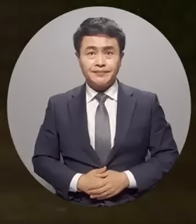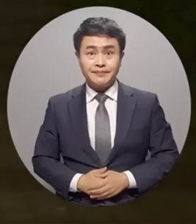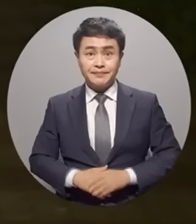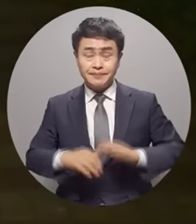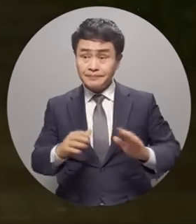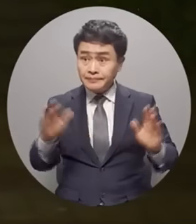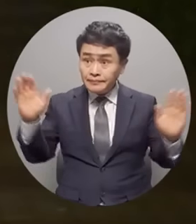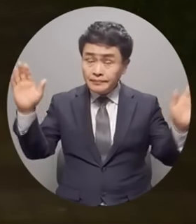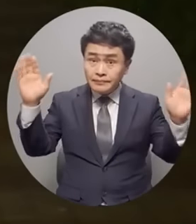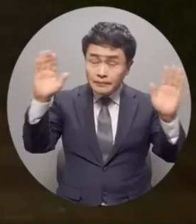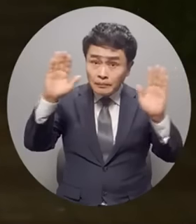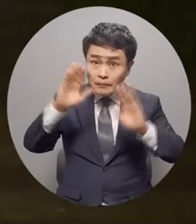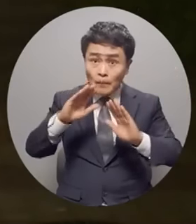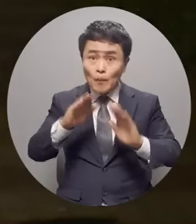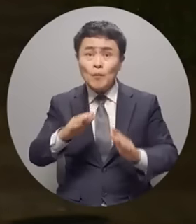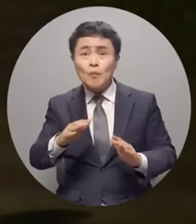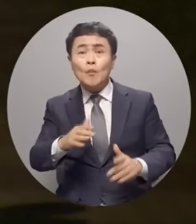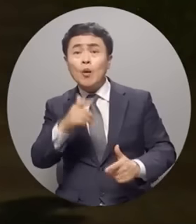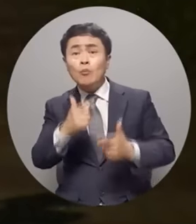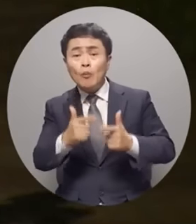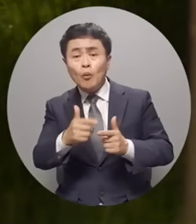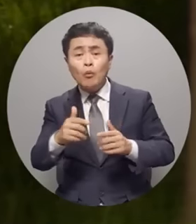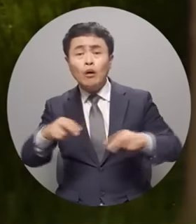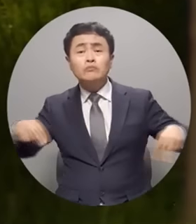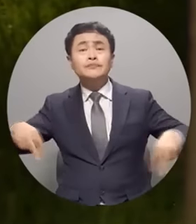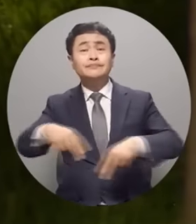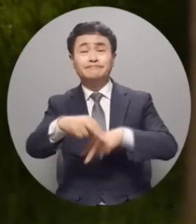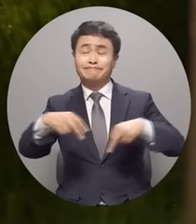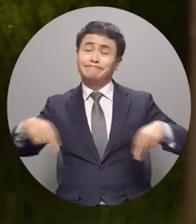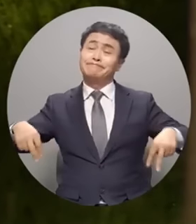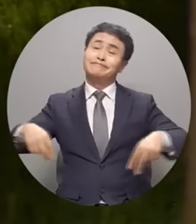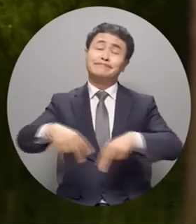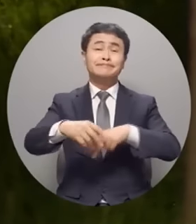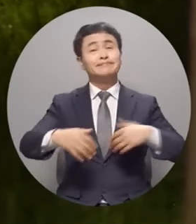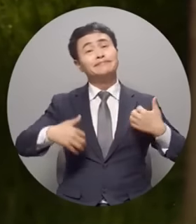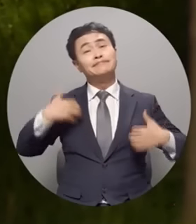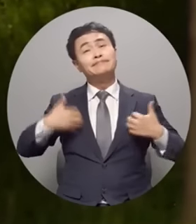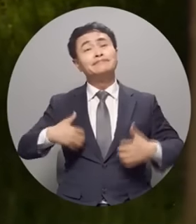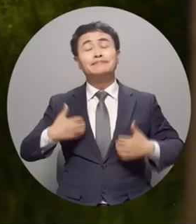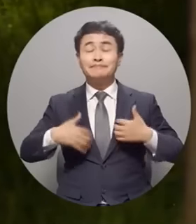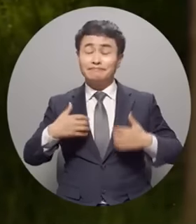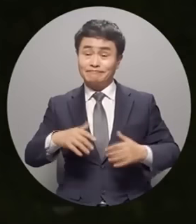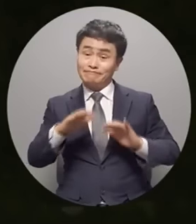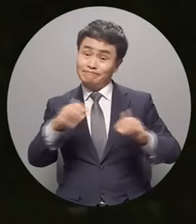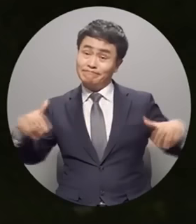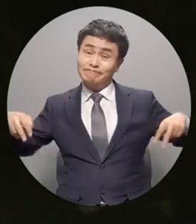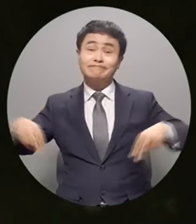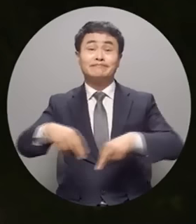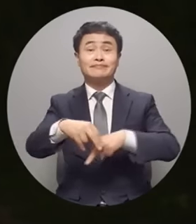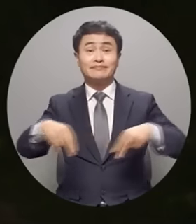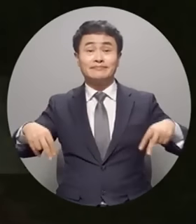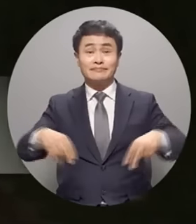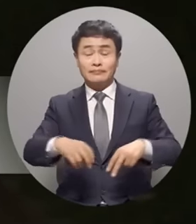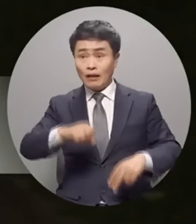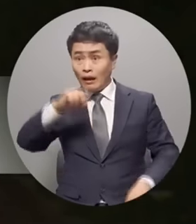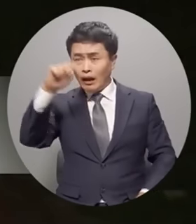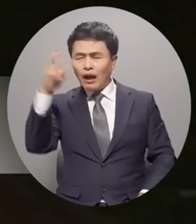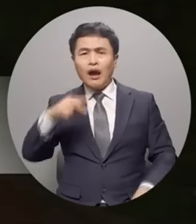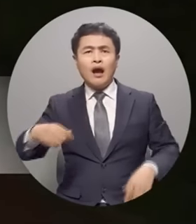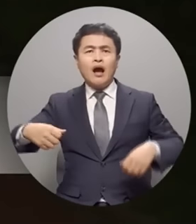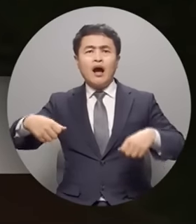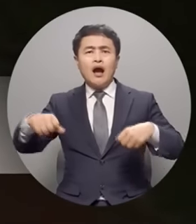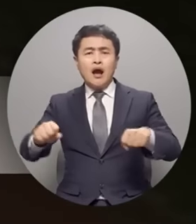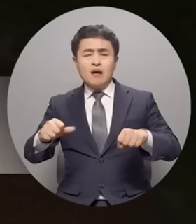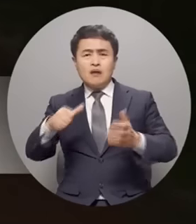해가 진 시각 목포의 한 인도. 산책을 즐기러 나온 시민들이 가득합니다. 갑자기 나타난